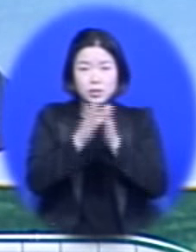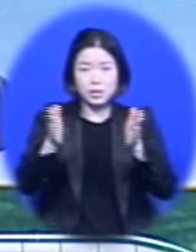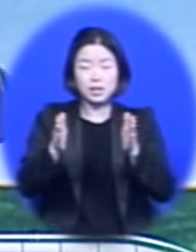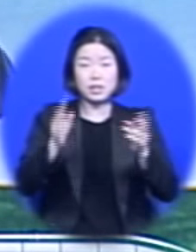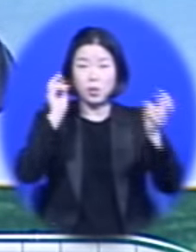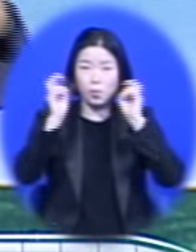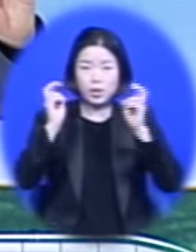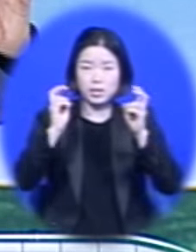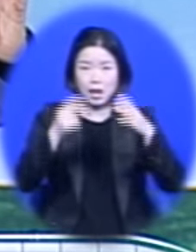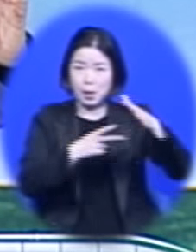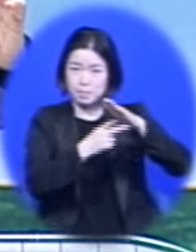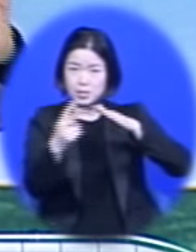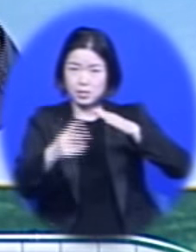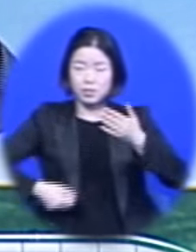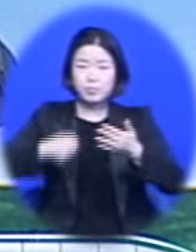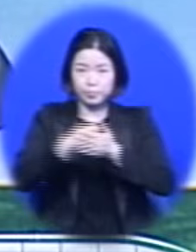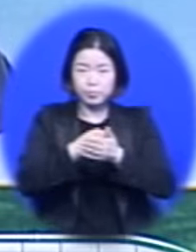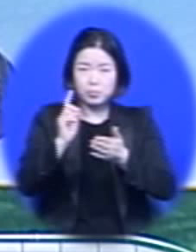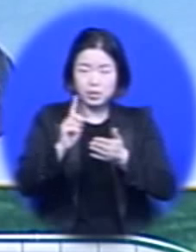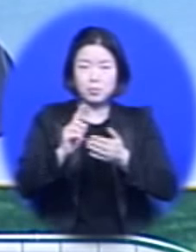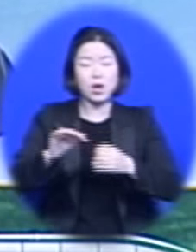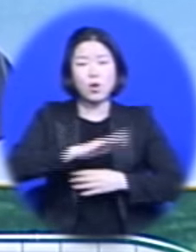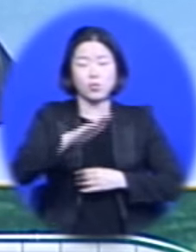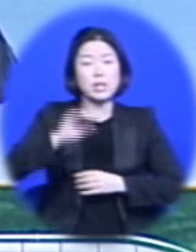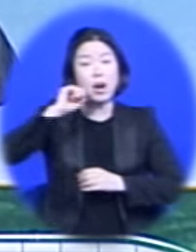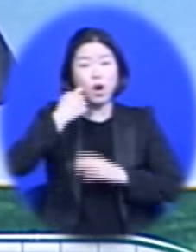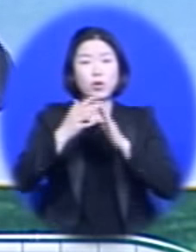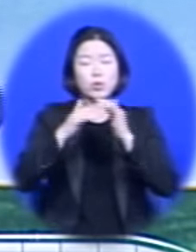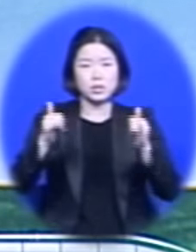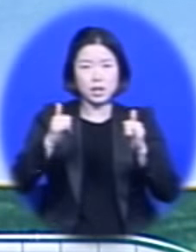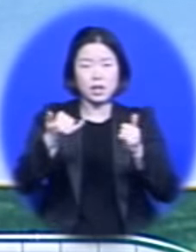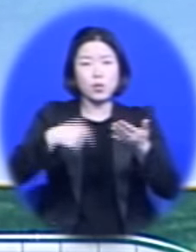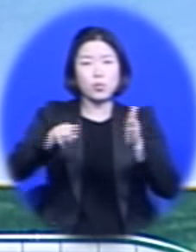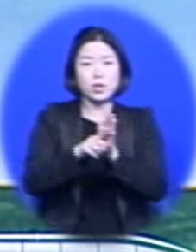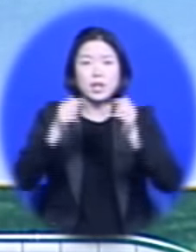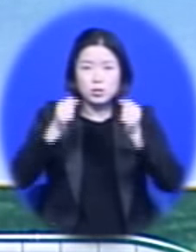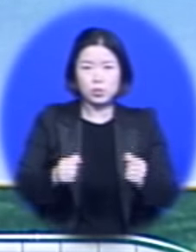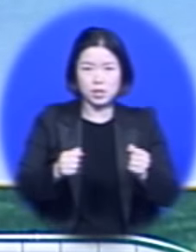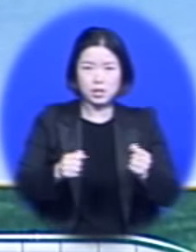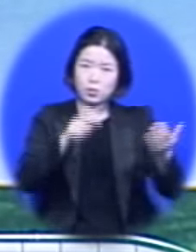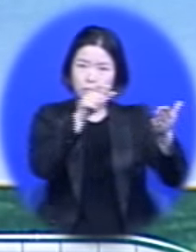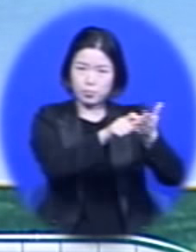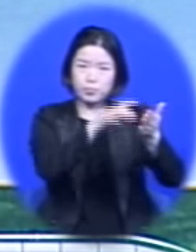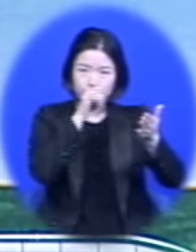회사에 비전을 정하기를 우리는 어려운 자를 위하여 존재한다. 그렇게 정했습니다.